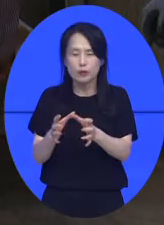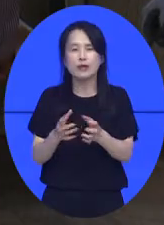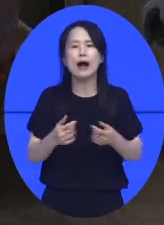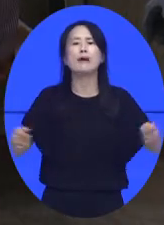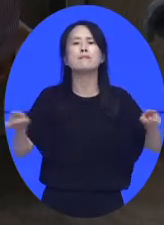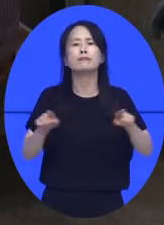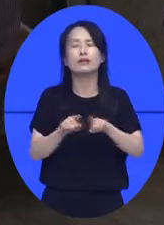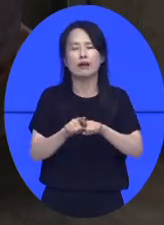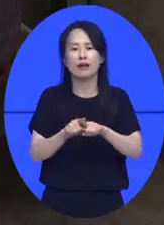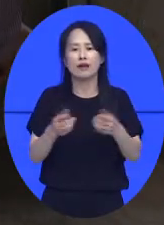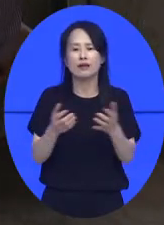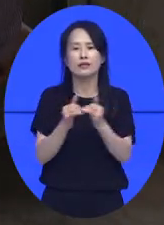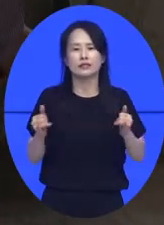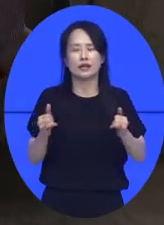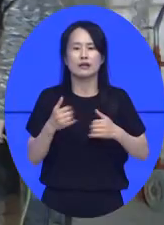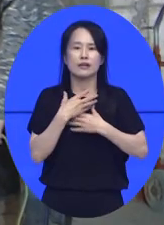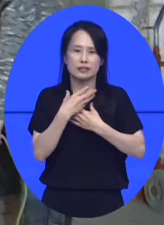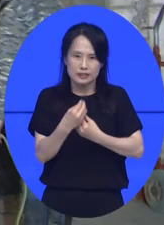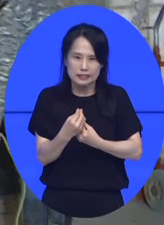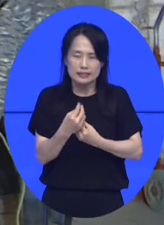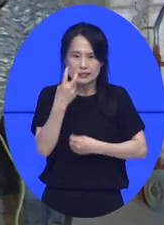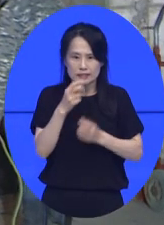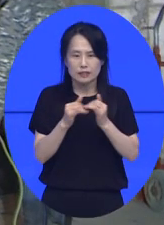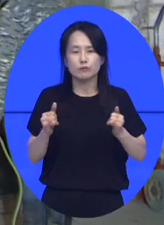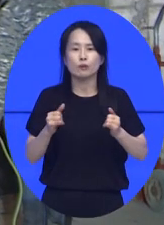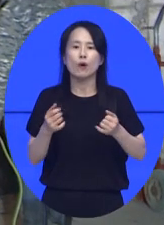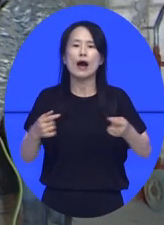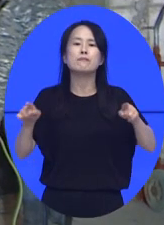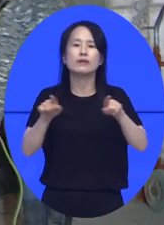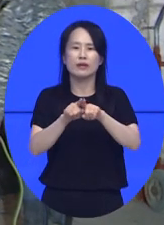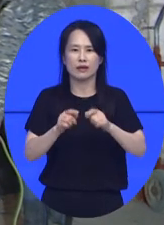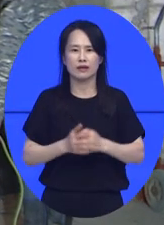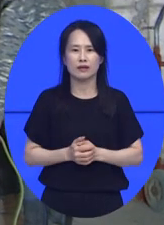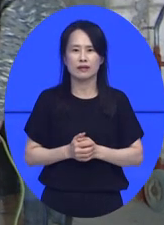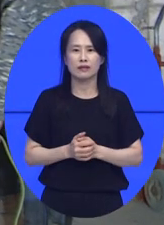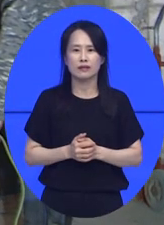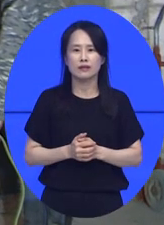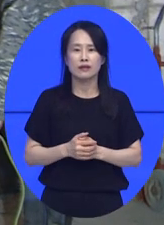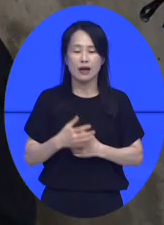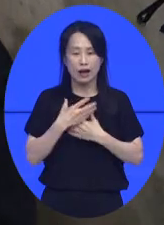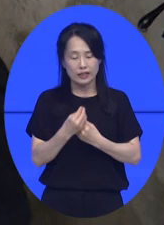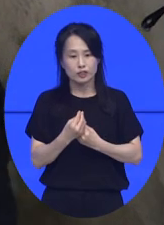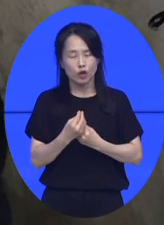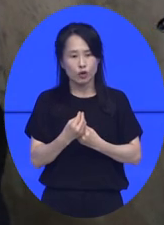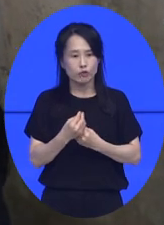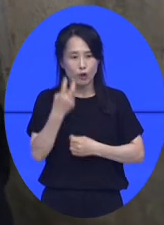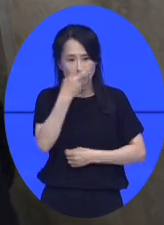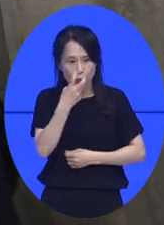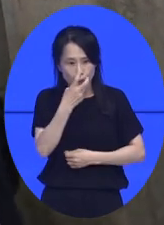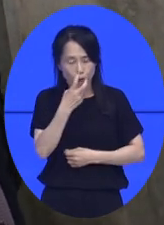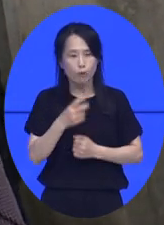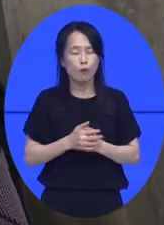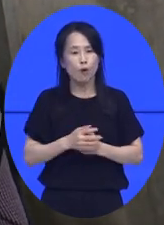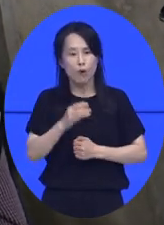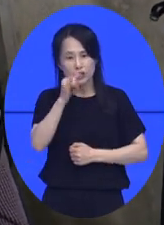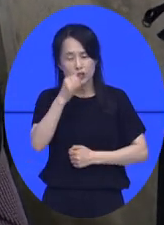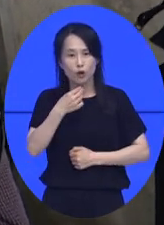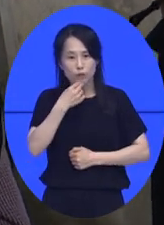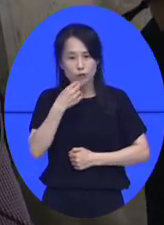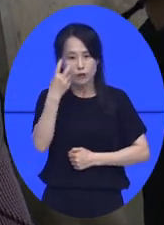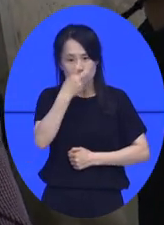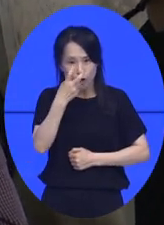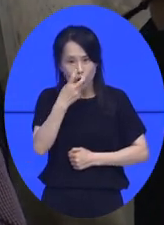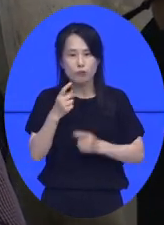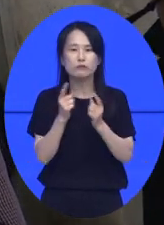노동안전지킴이 활동에 동행했습니다. 도내 안전보건 관리 실태를 점검하고 개선, 개도 활동이 어떻게 이루어지는지